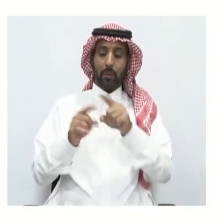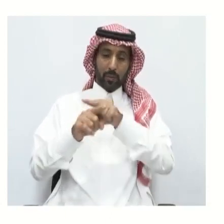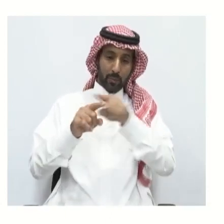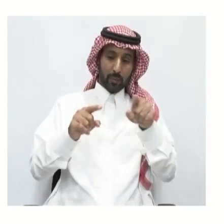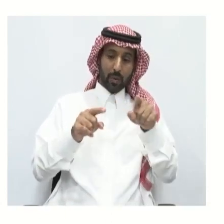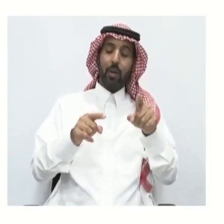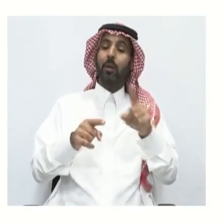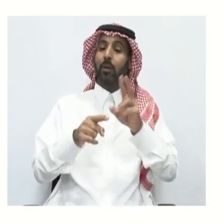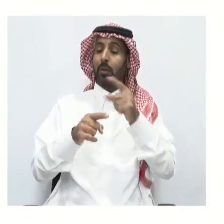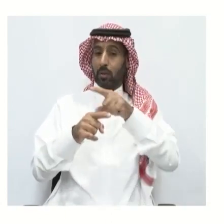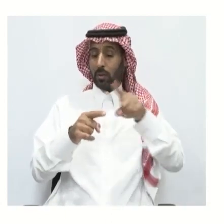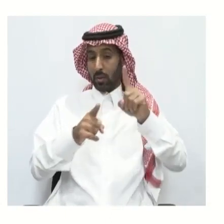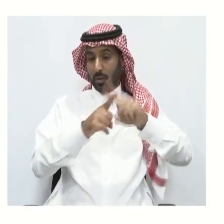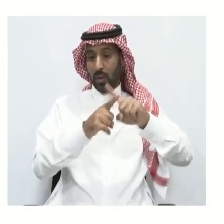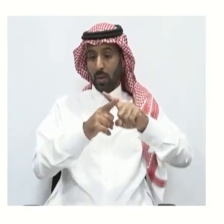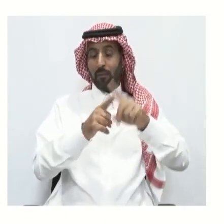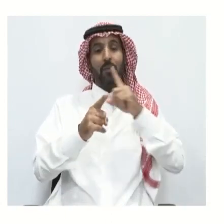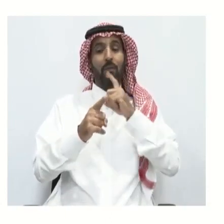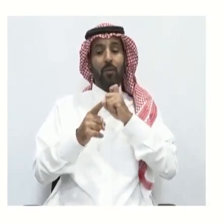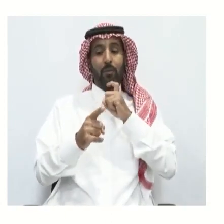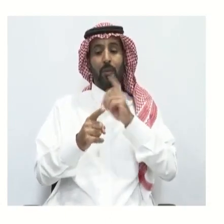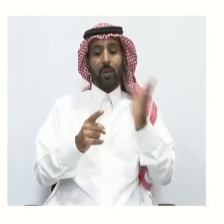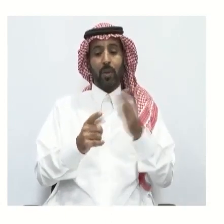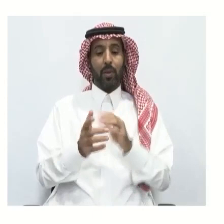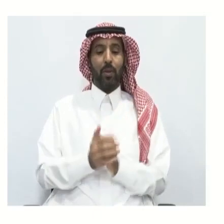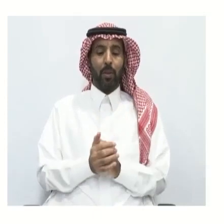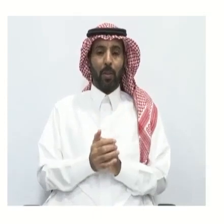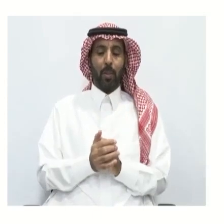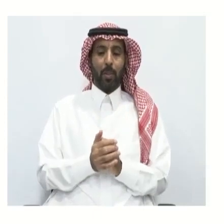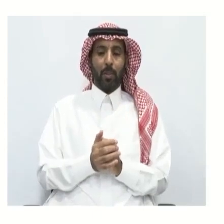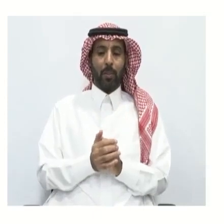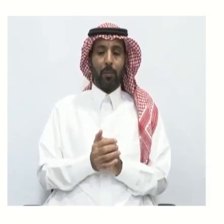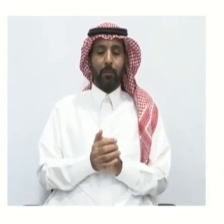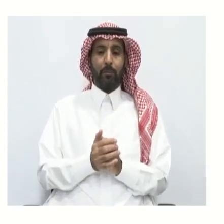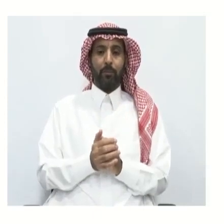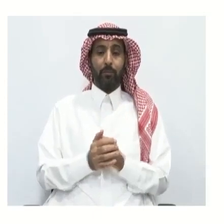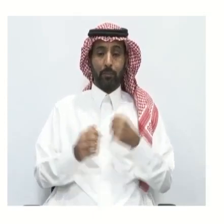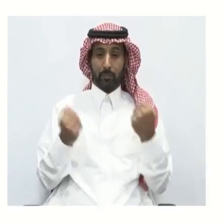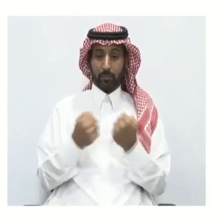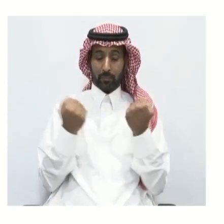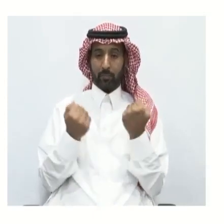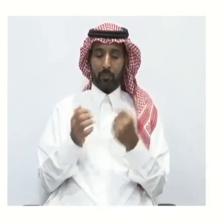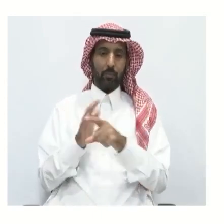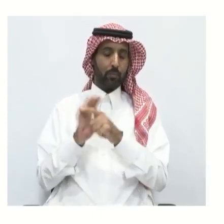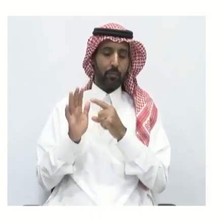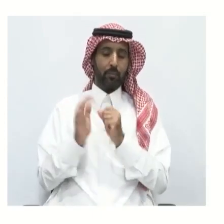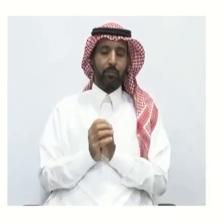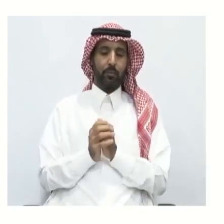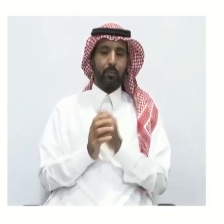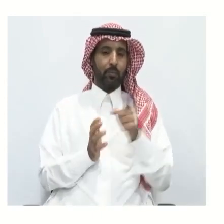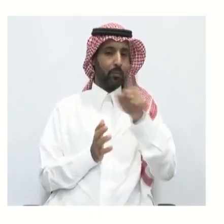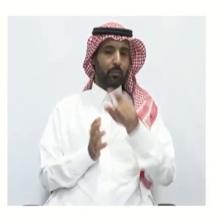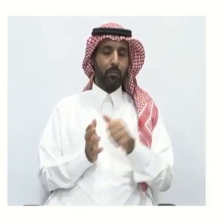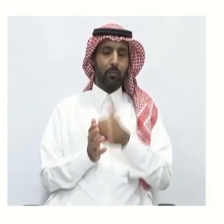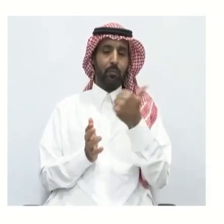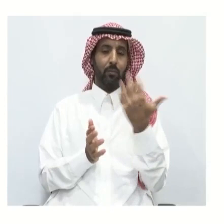نقسمه على المردود النظري ثم نضربه في مئه الان المسائل التدريبيه سؤال